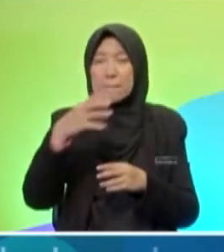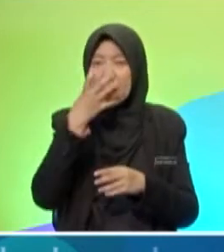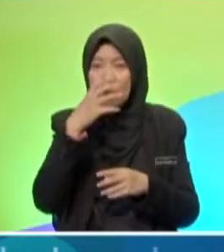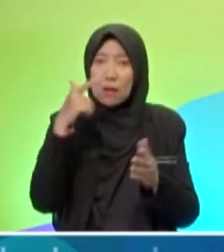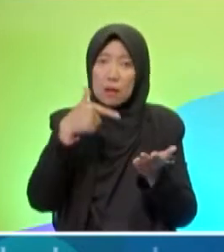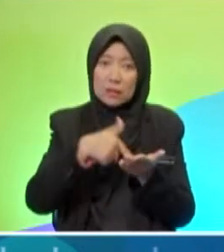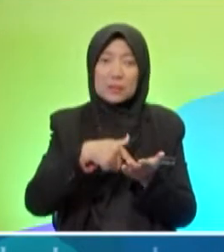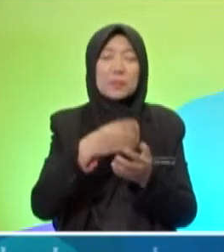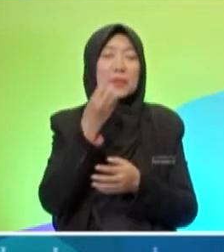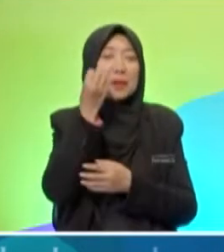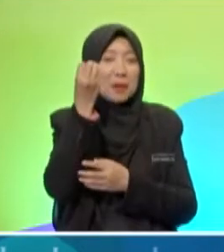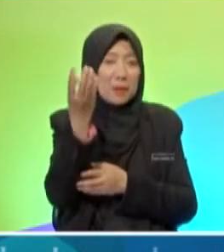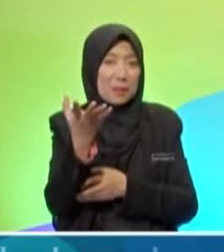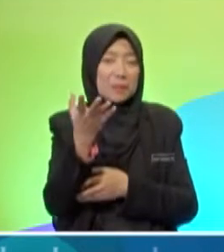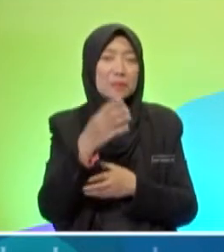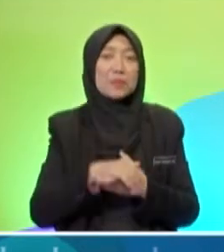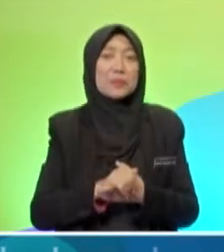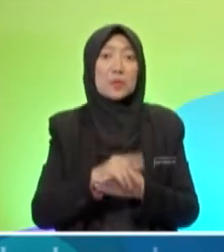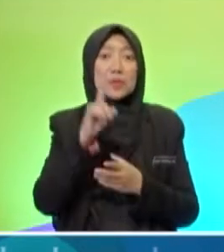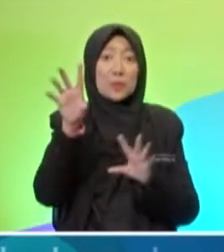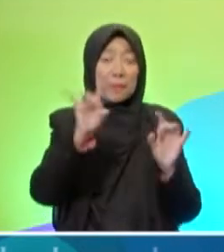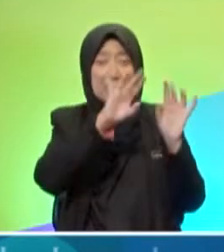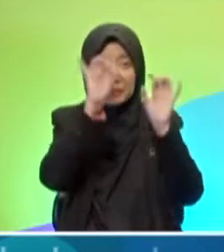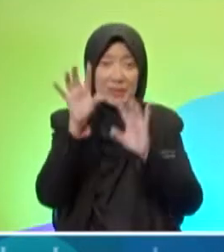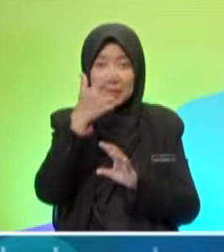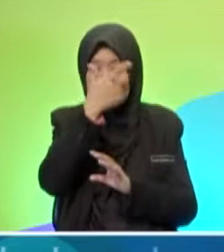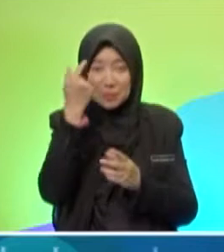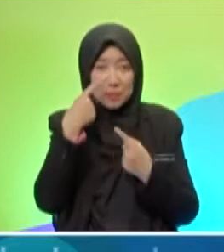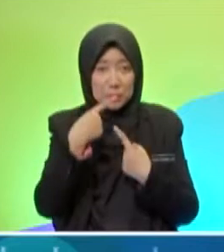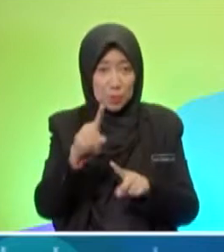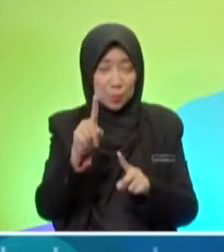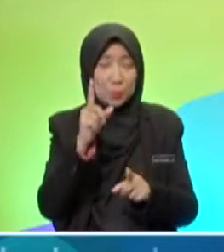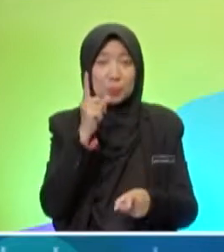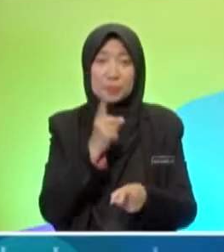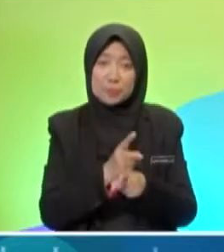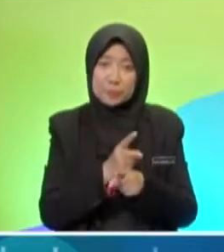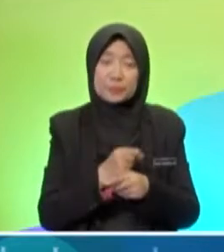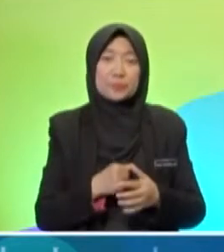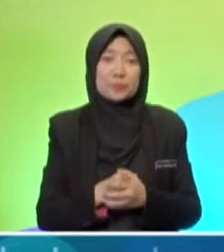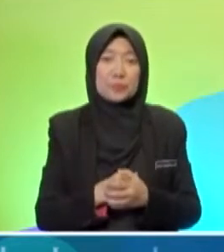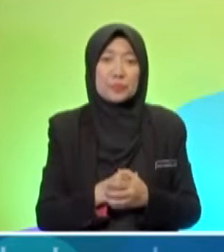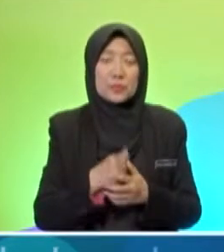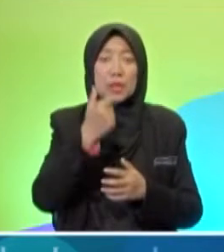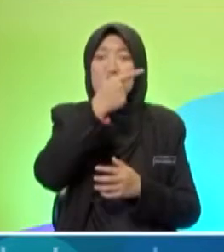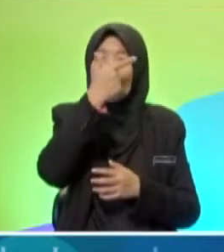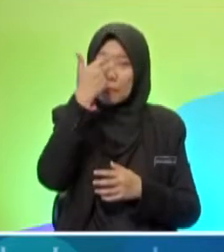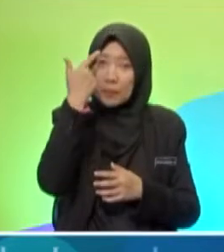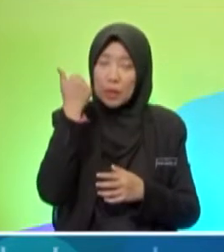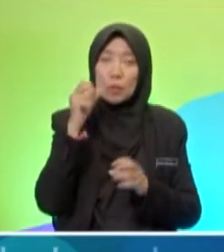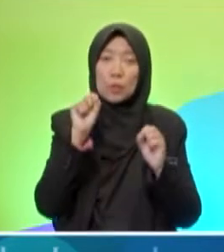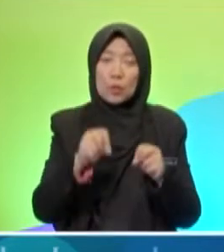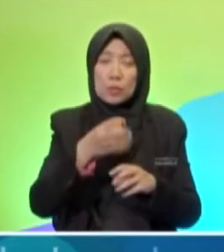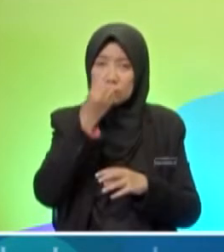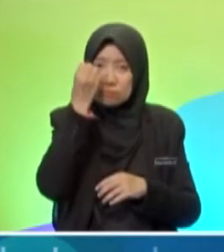metode mineral ah kisahnya Syaikh Aiman boleh memberi sebab boleh benakku